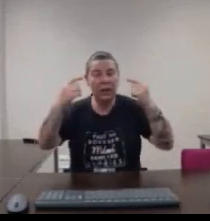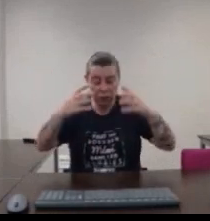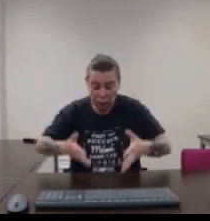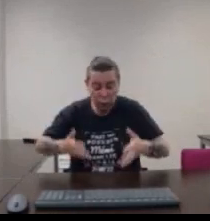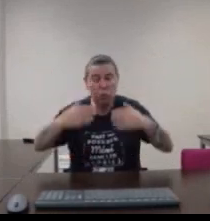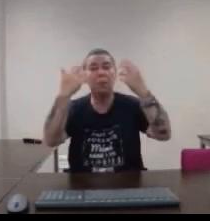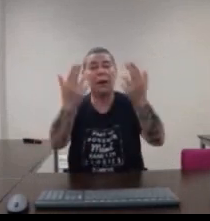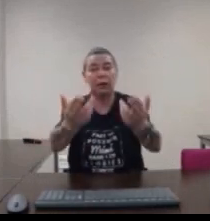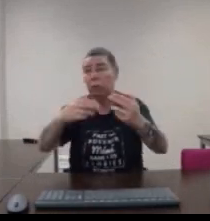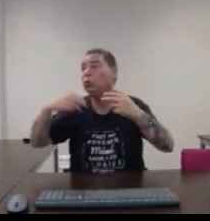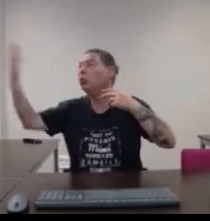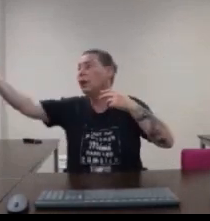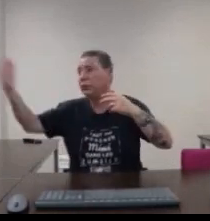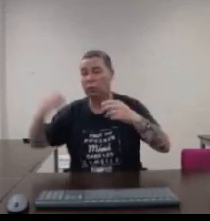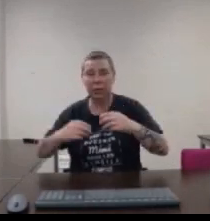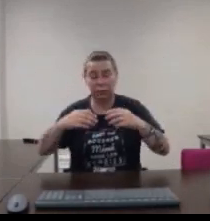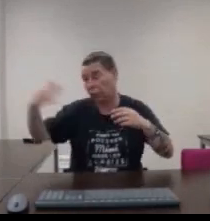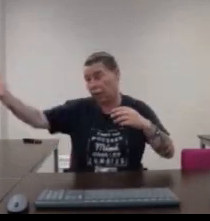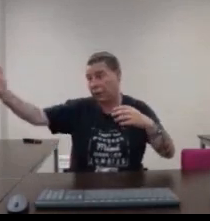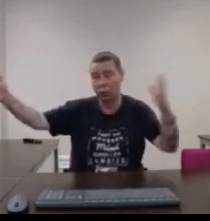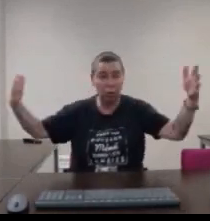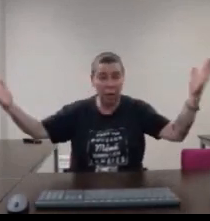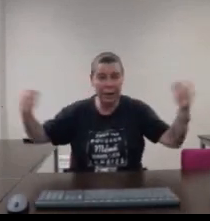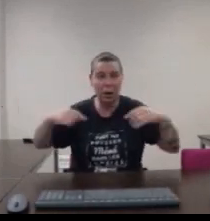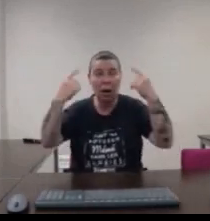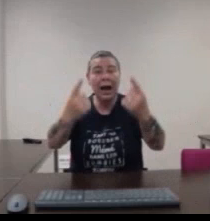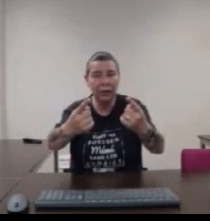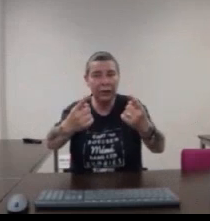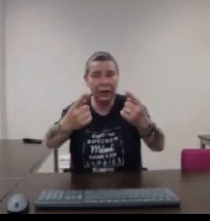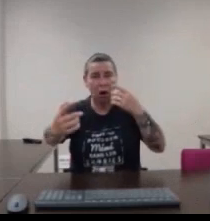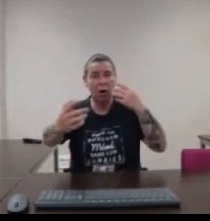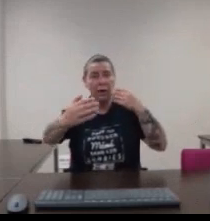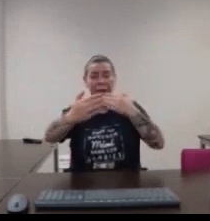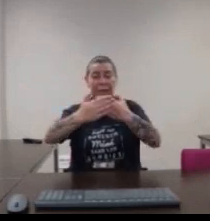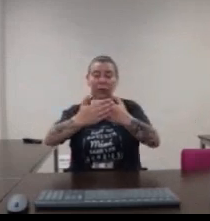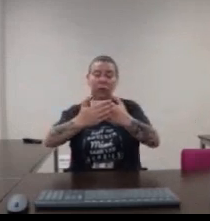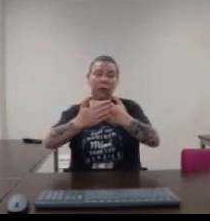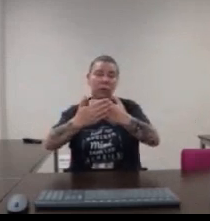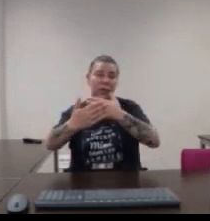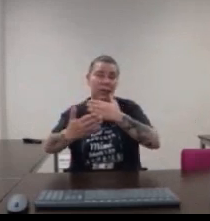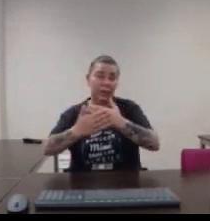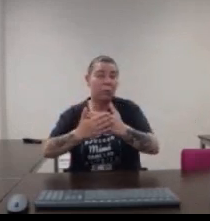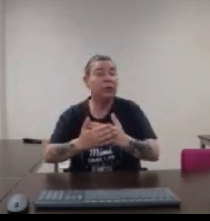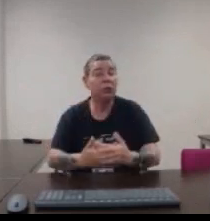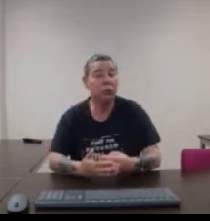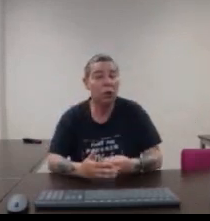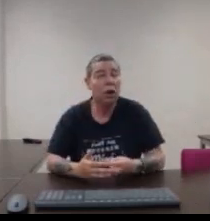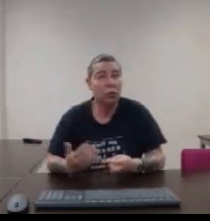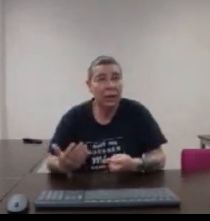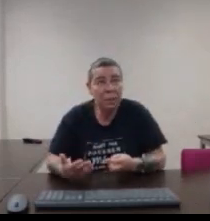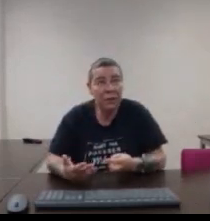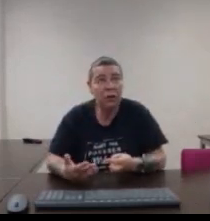le passage d'un document par exemple ou de la vision ailleurs à votre écran, l'écart de luminosité va faire bosser vos